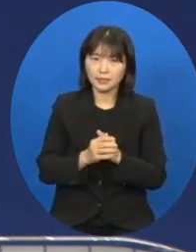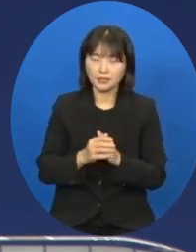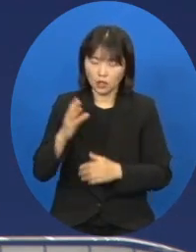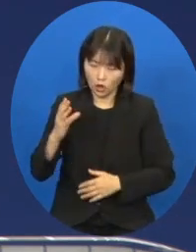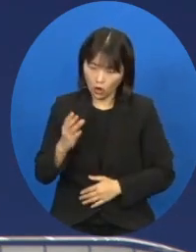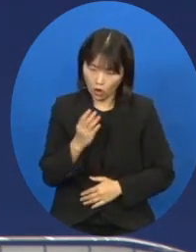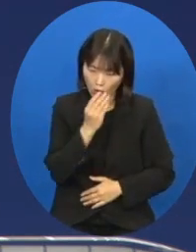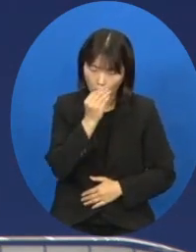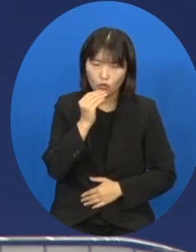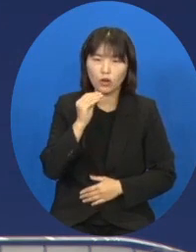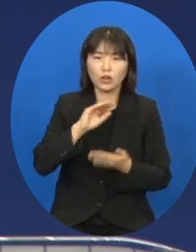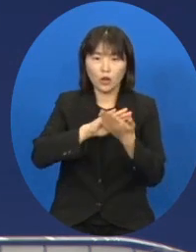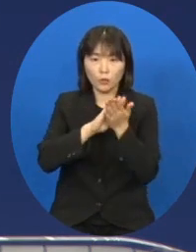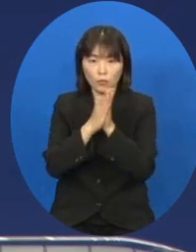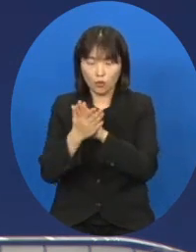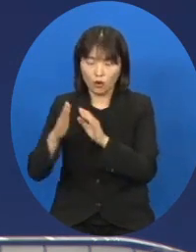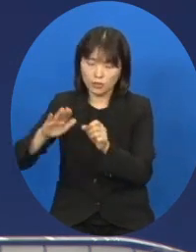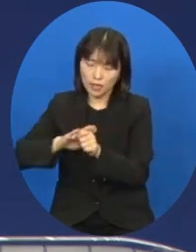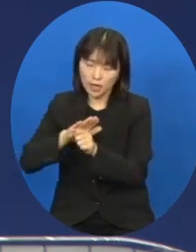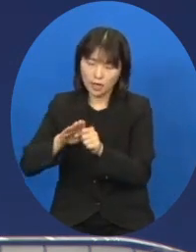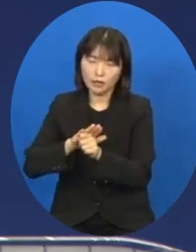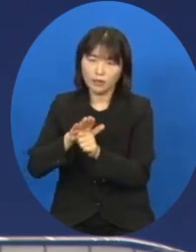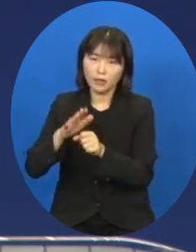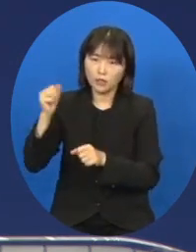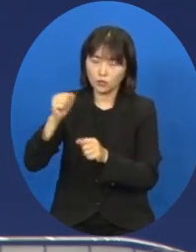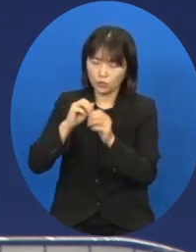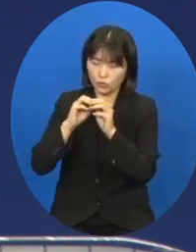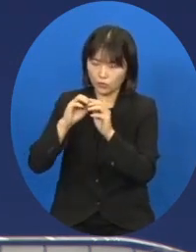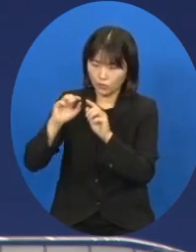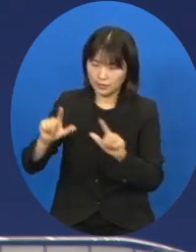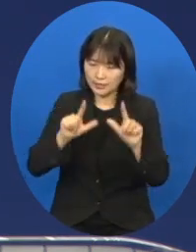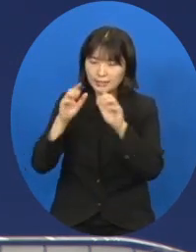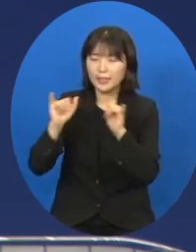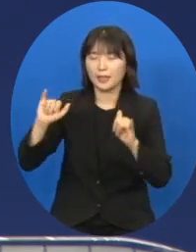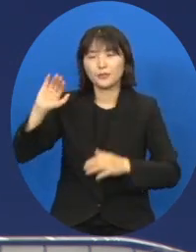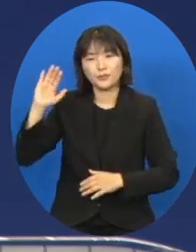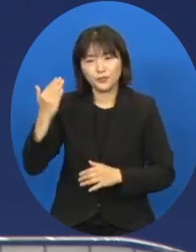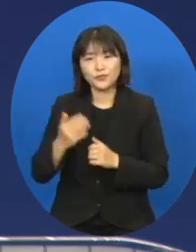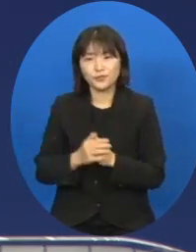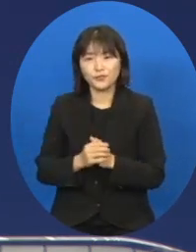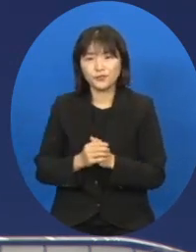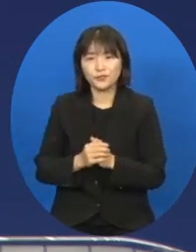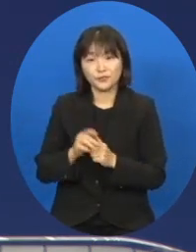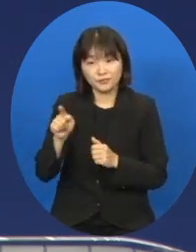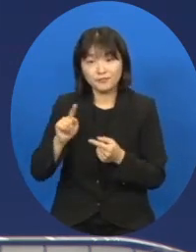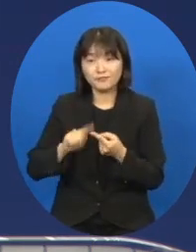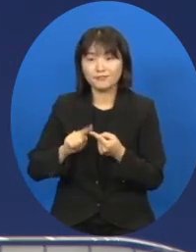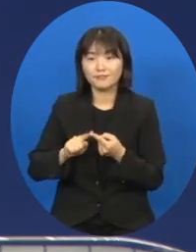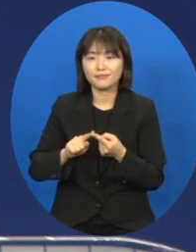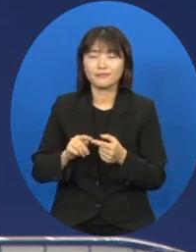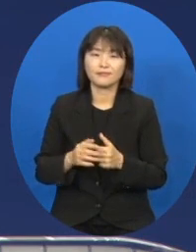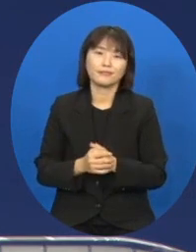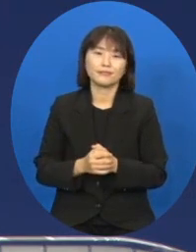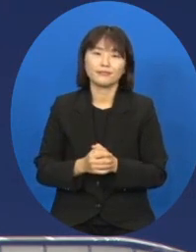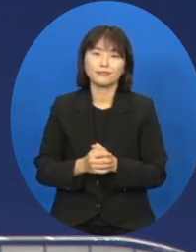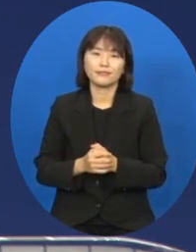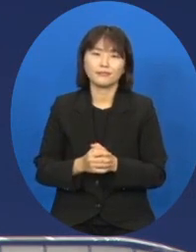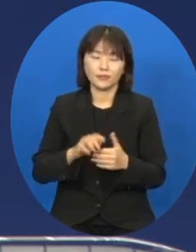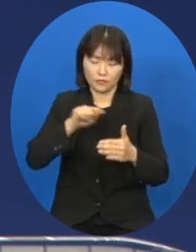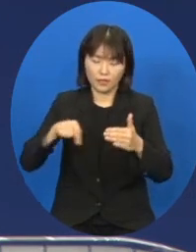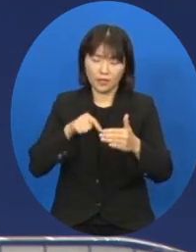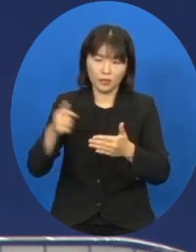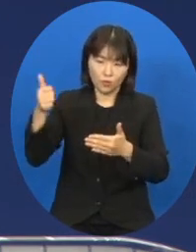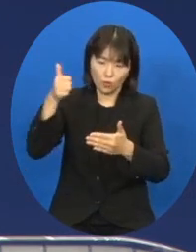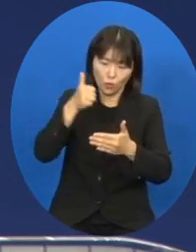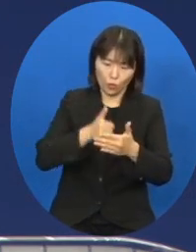되고 사랑으로 사는 사람이 됩니다. 이건 역시 우리 안에 오신